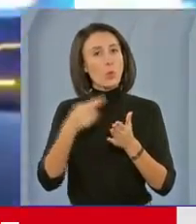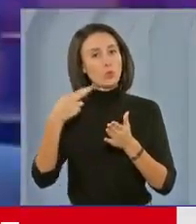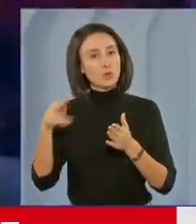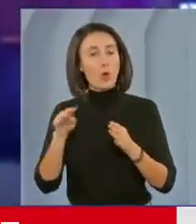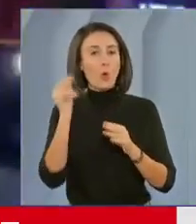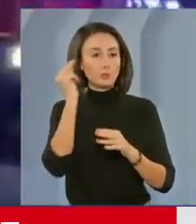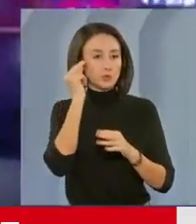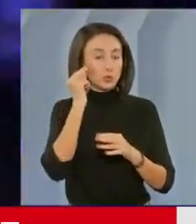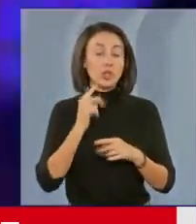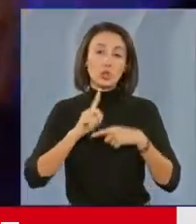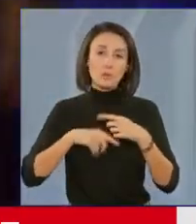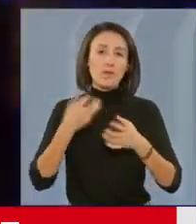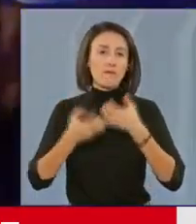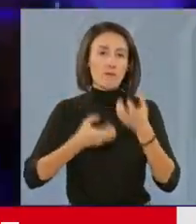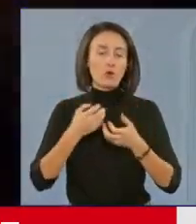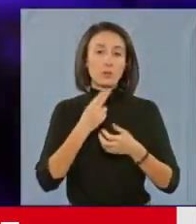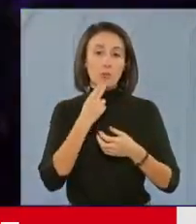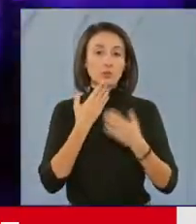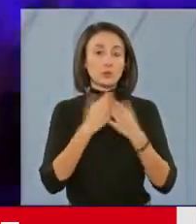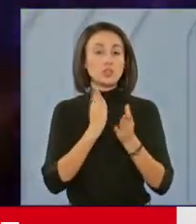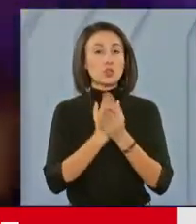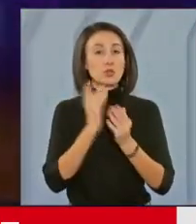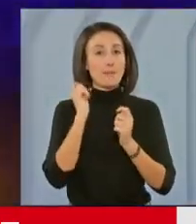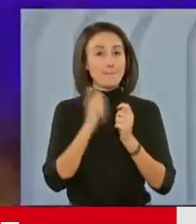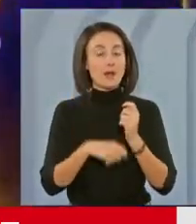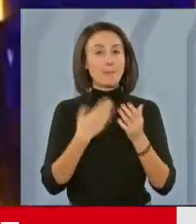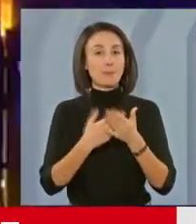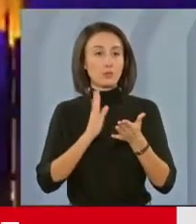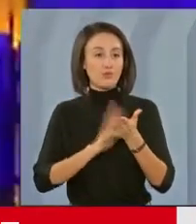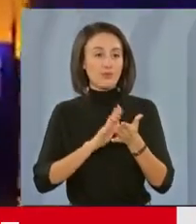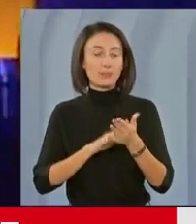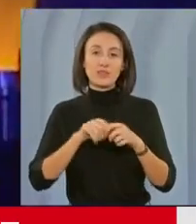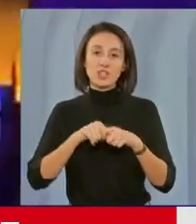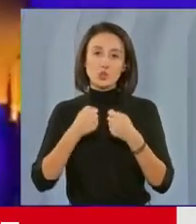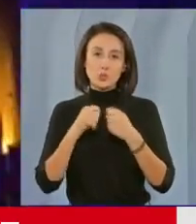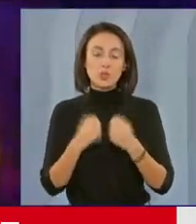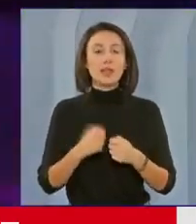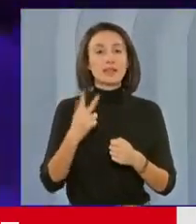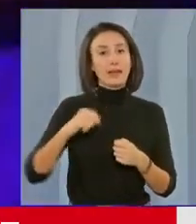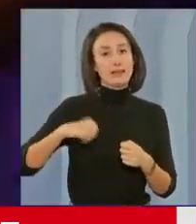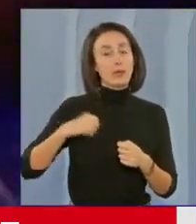condiții obișnuite. În urma incendiului, polițiștii au deschis un dosar penal pentru infracțiunea de distrugere. Cei